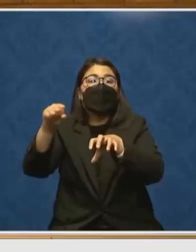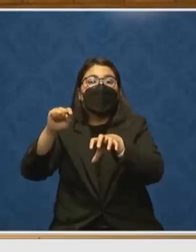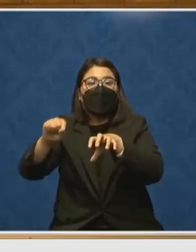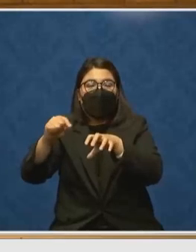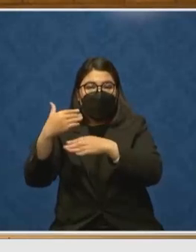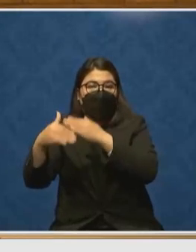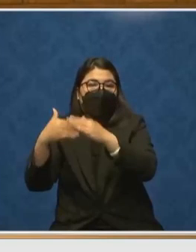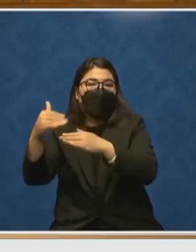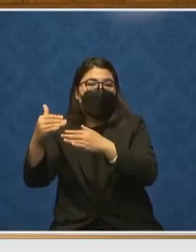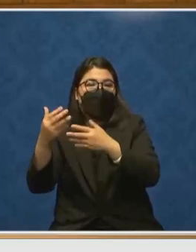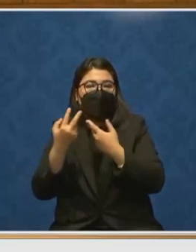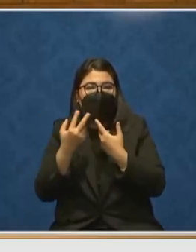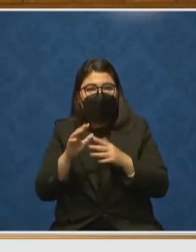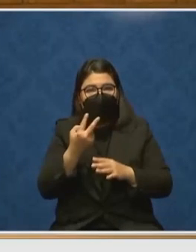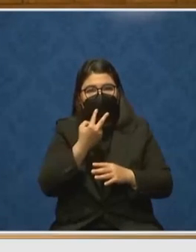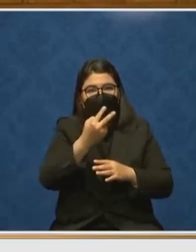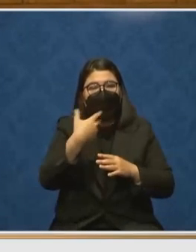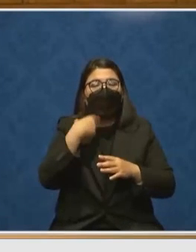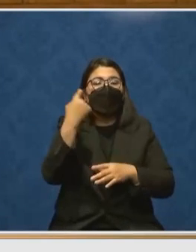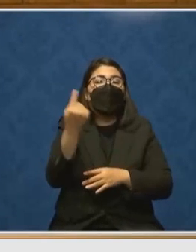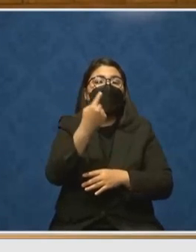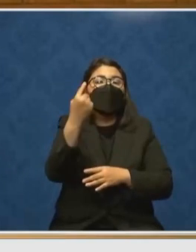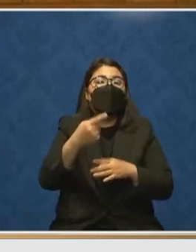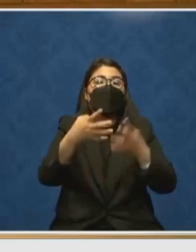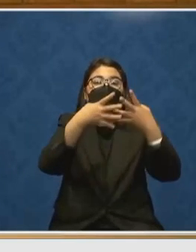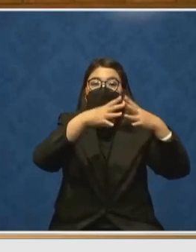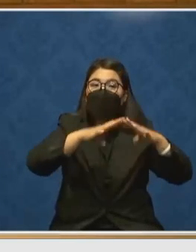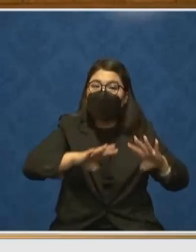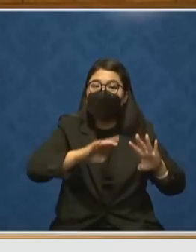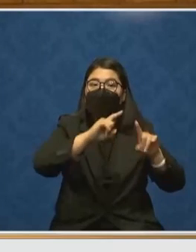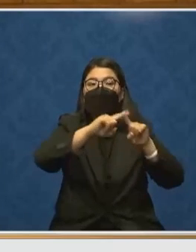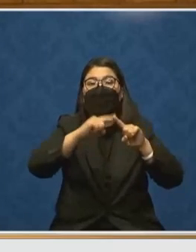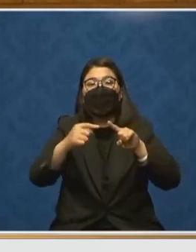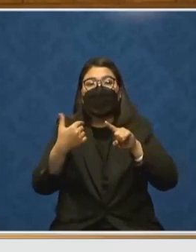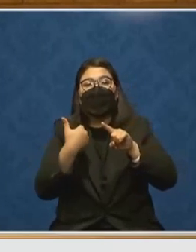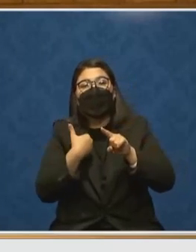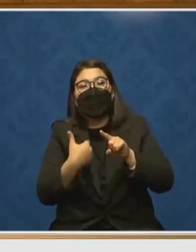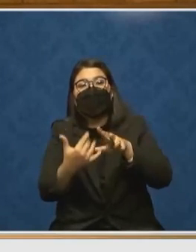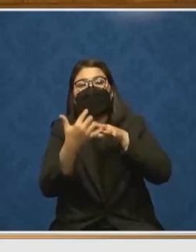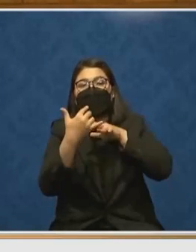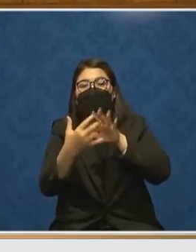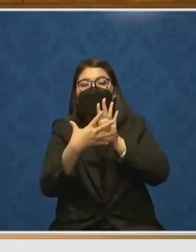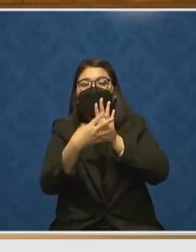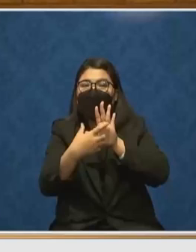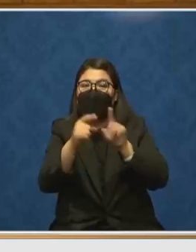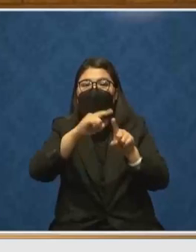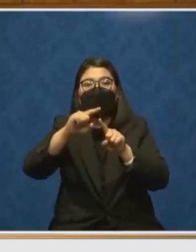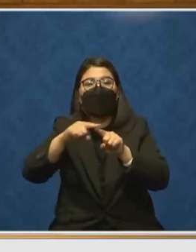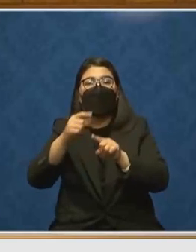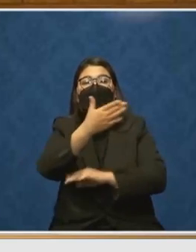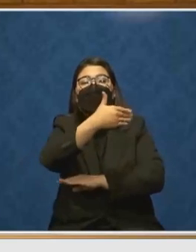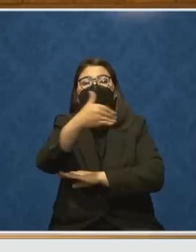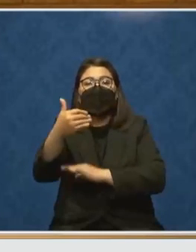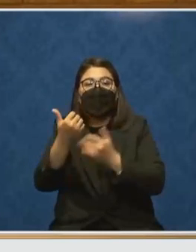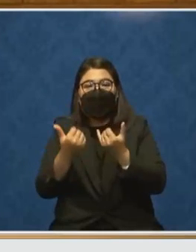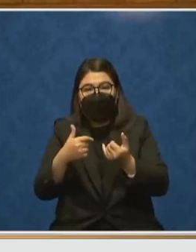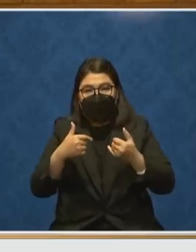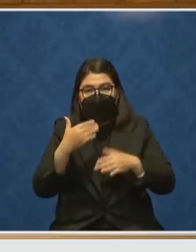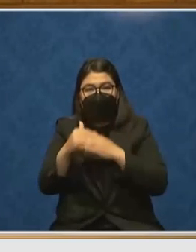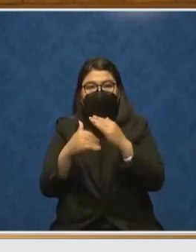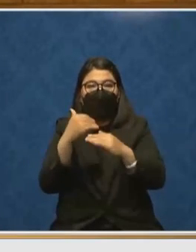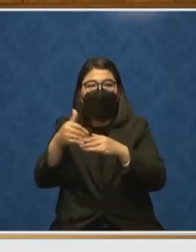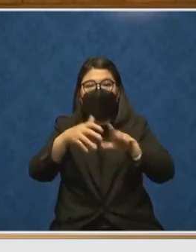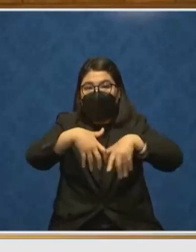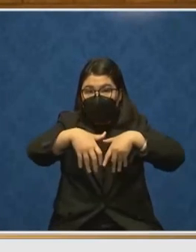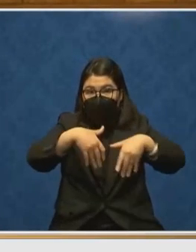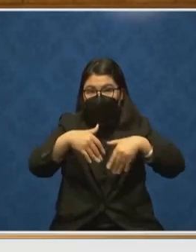ท่องเที่ยวเชื่อมโยงกลุ่มอาเซียนและการสัมมนาระดับนานาชาติรวมทั้งพัฒนาและยกระดับชุมชนเข้